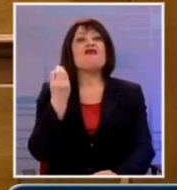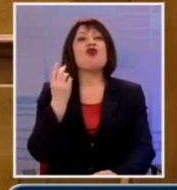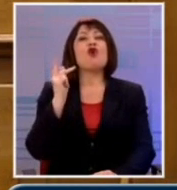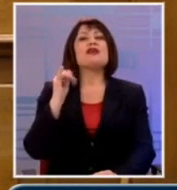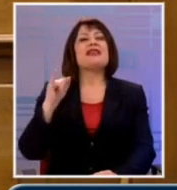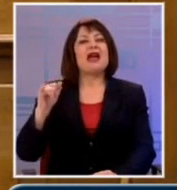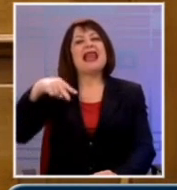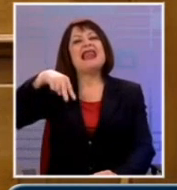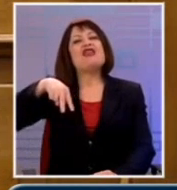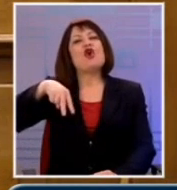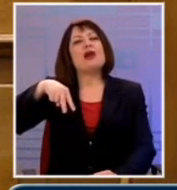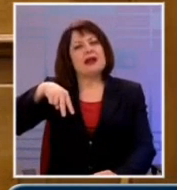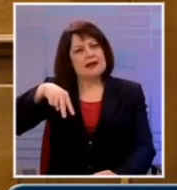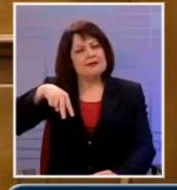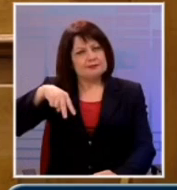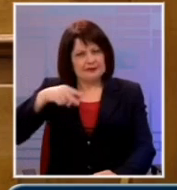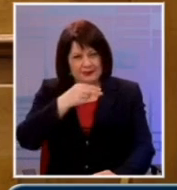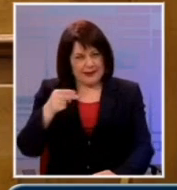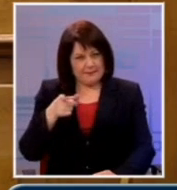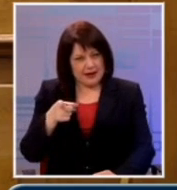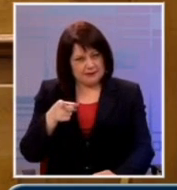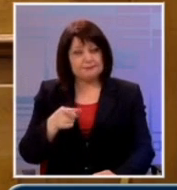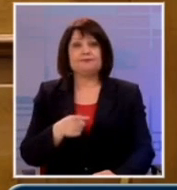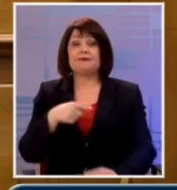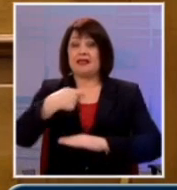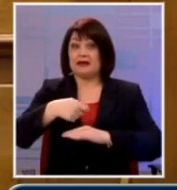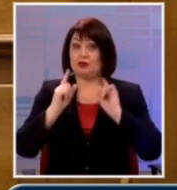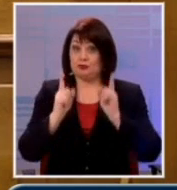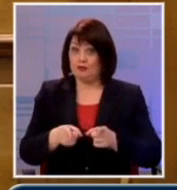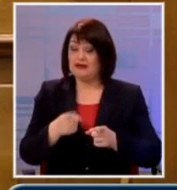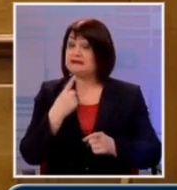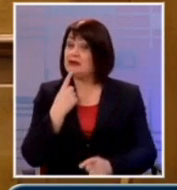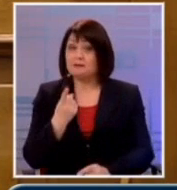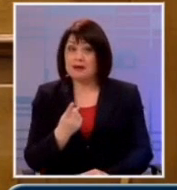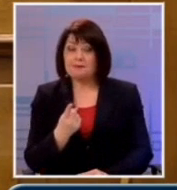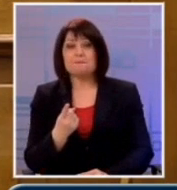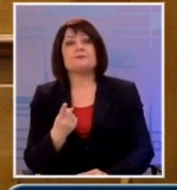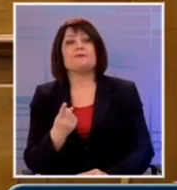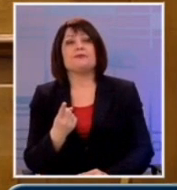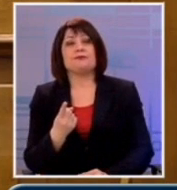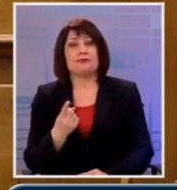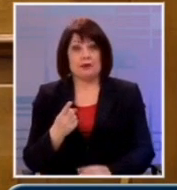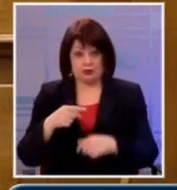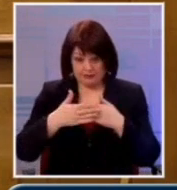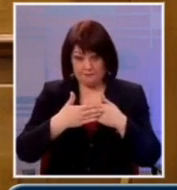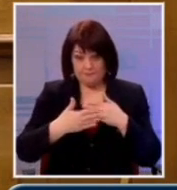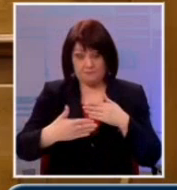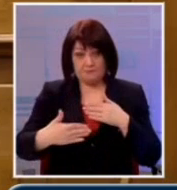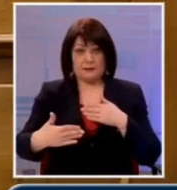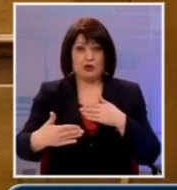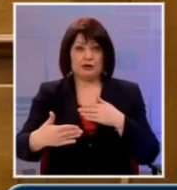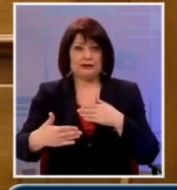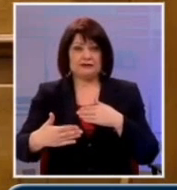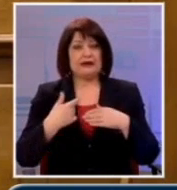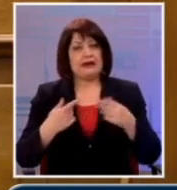το Λιδωρίκη, και αποφάνθηκε ότι στο παρόν στάδιο